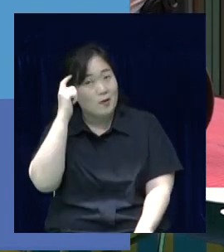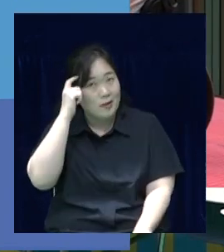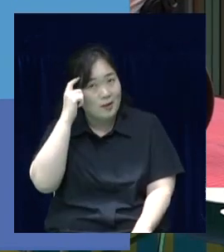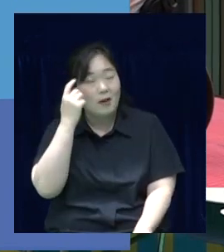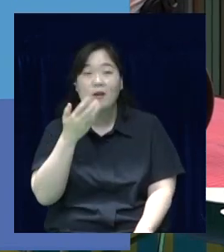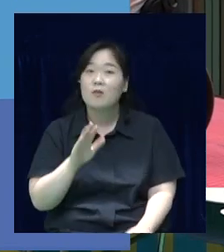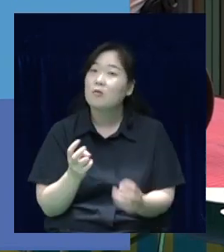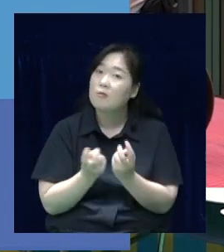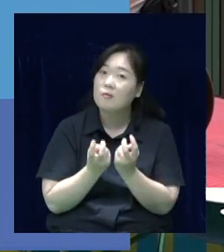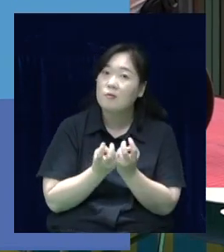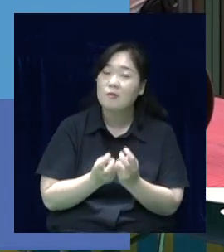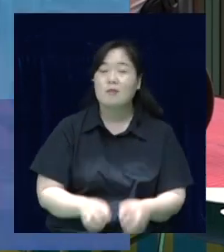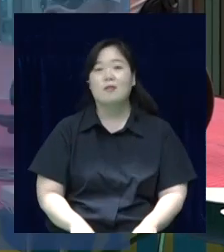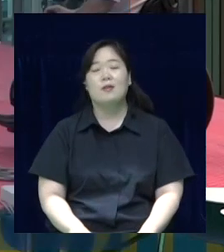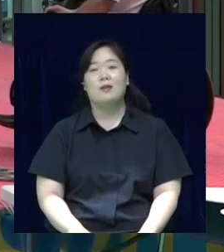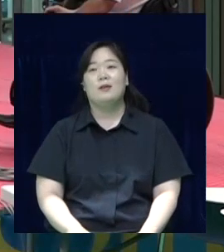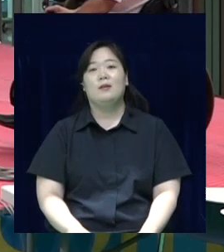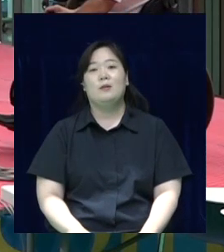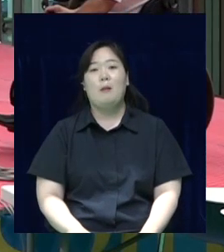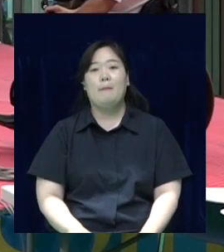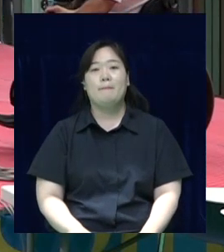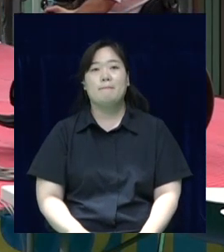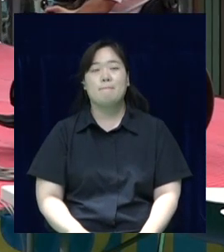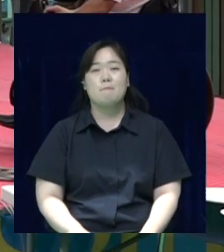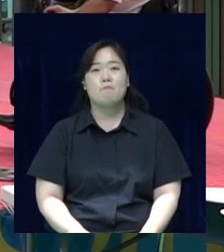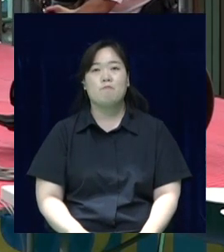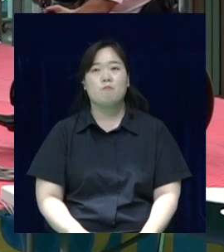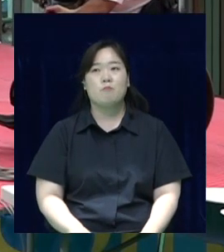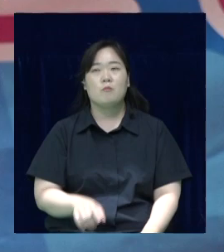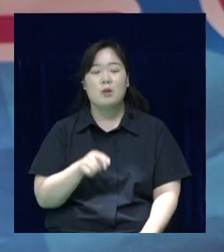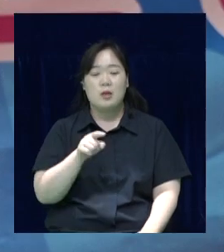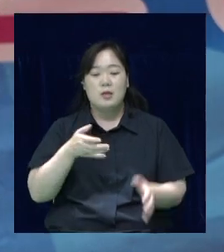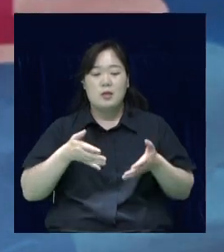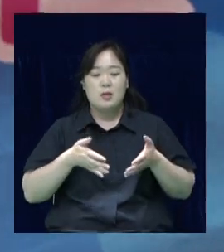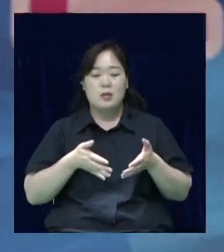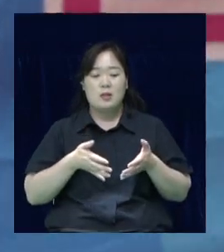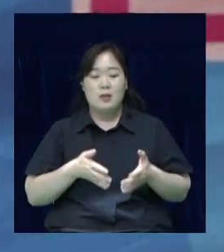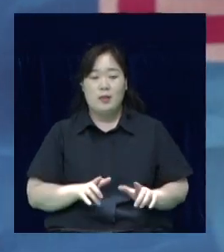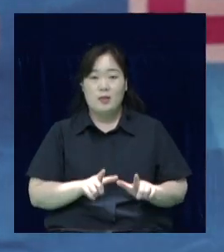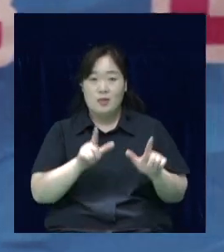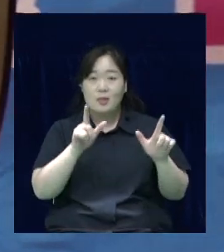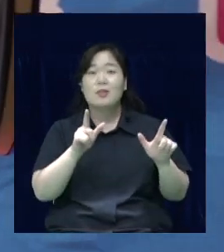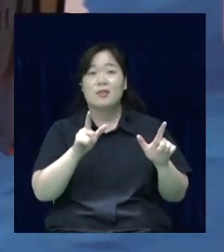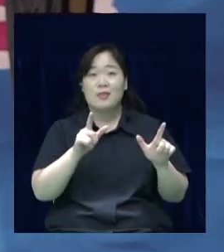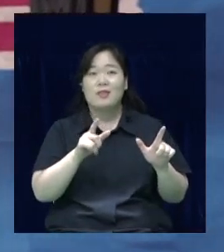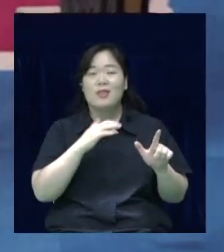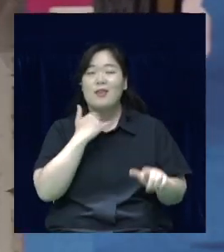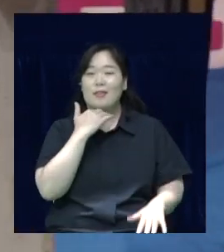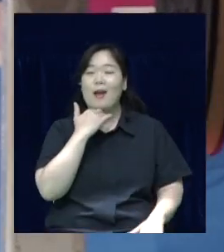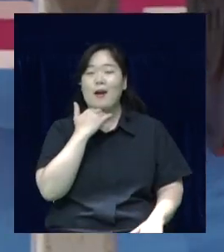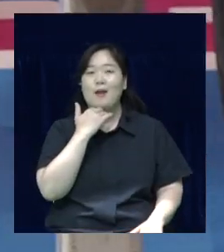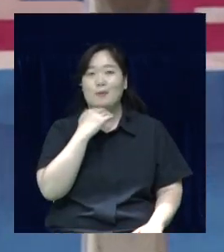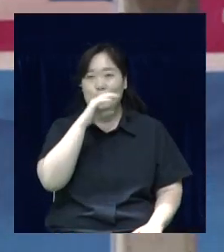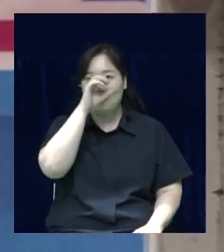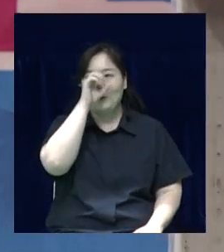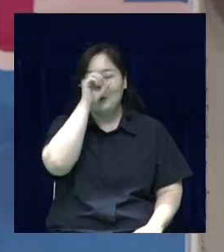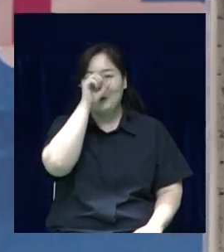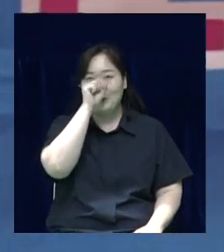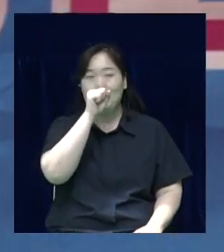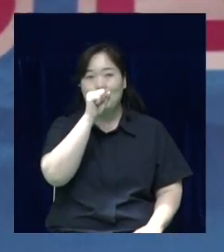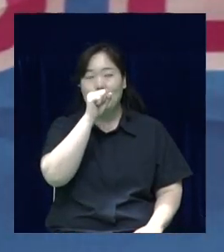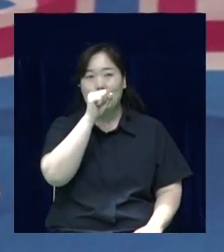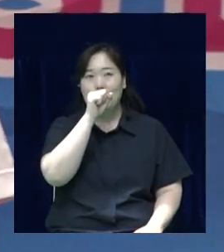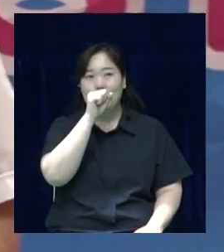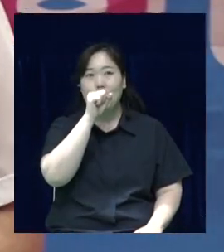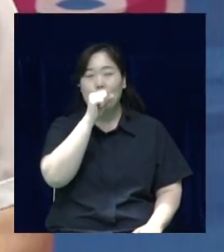어떠신가요? 저는 그 운동 생리학을 전공한 어떤 그 전공자로서 보면 네. 이